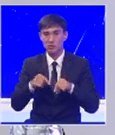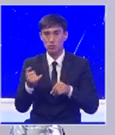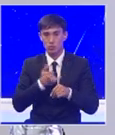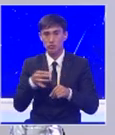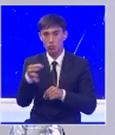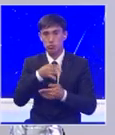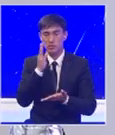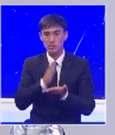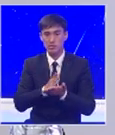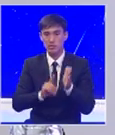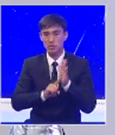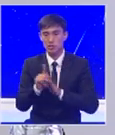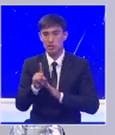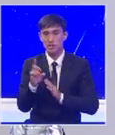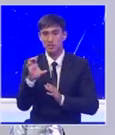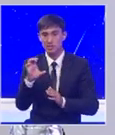оно есть, начиная от